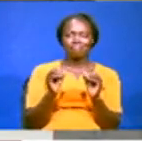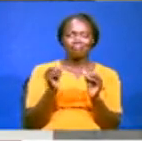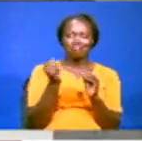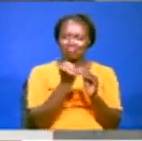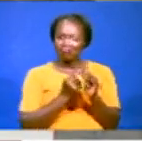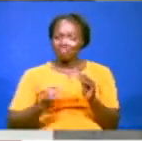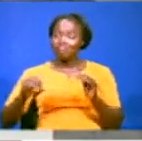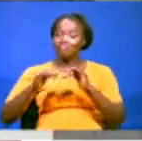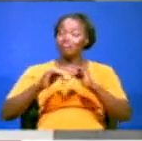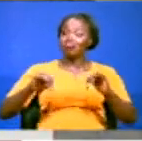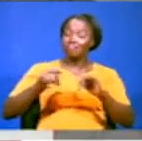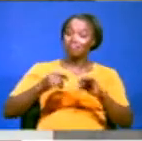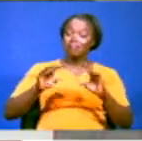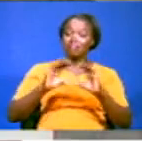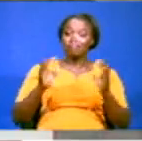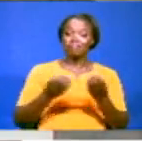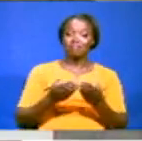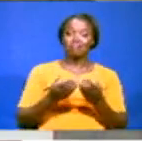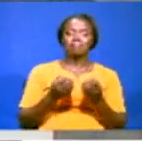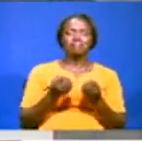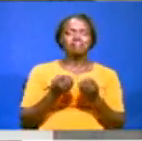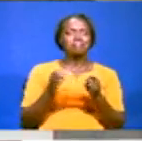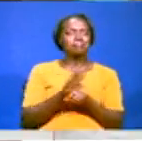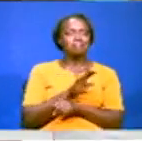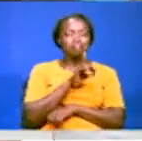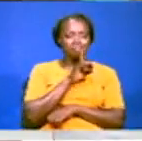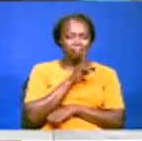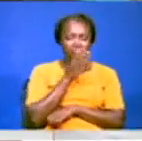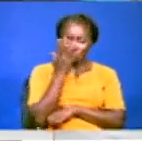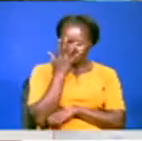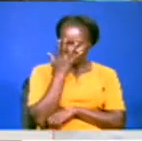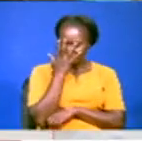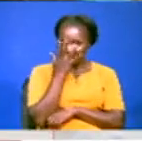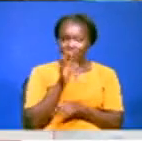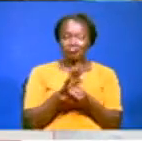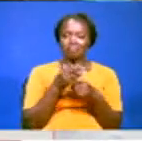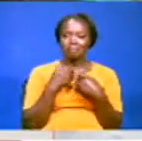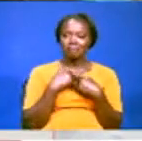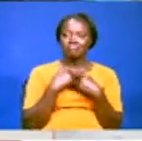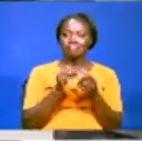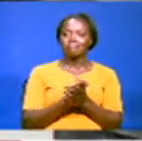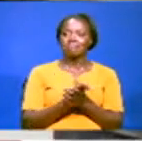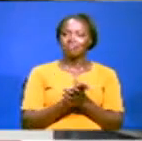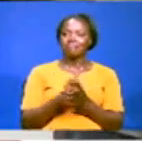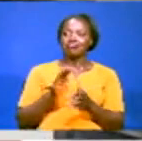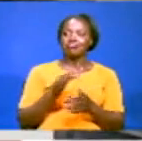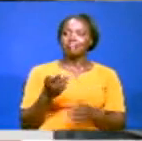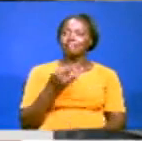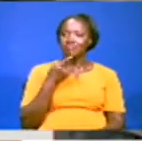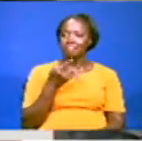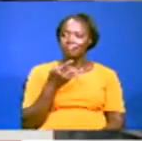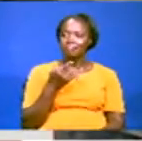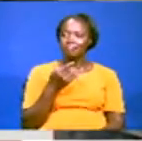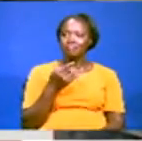jamii. Kwa hivyo wengi huwa hawaongei, wanaona aibu. Zipora Kuria from Kenya Red Cross noted that fistula